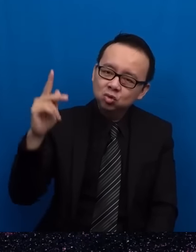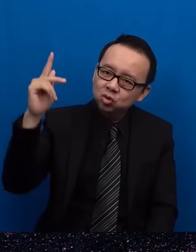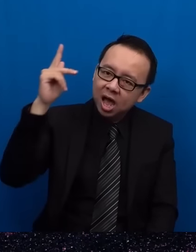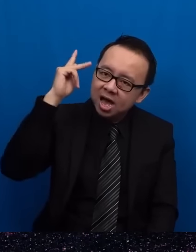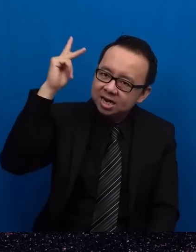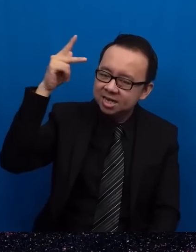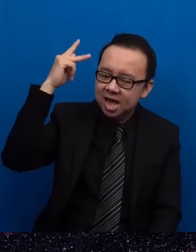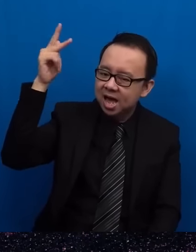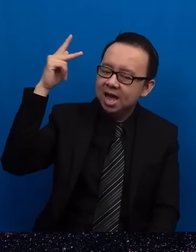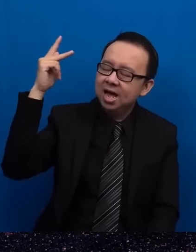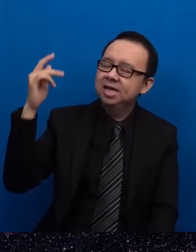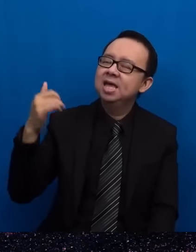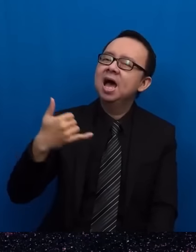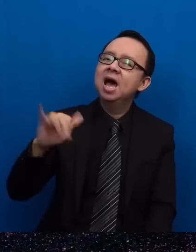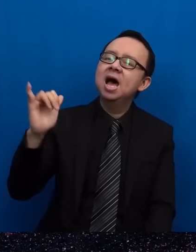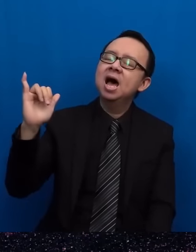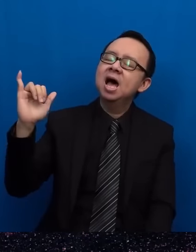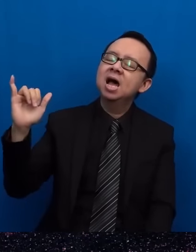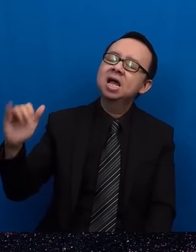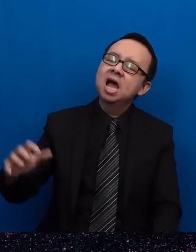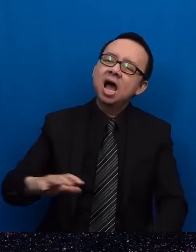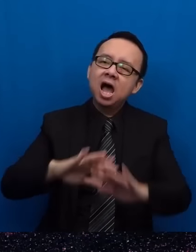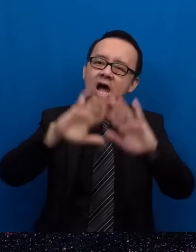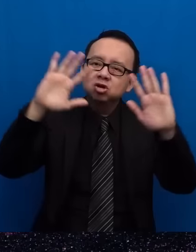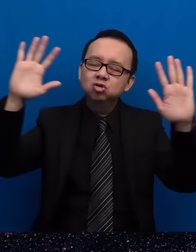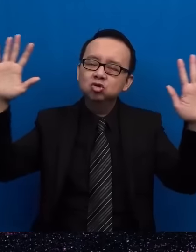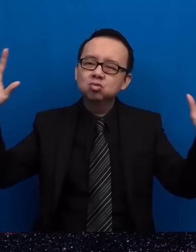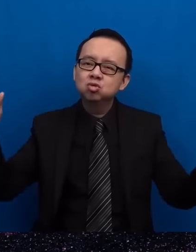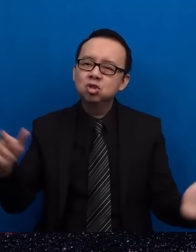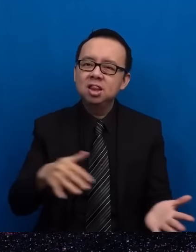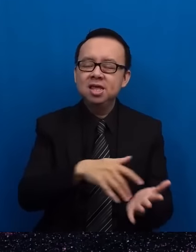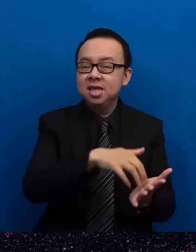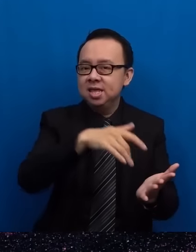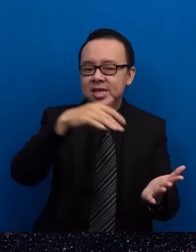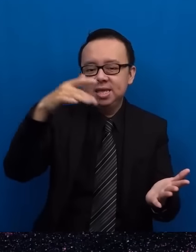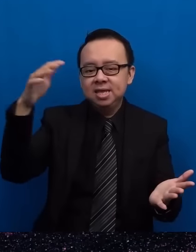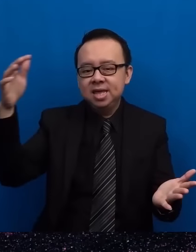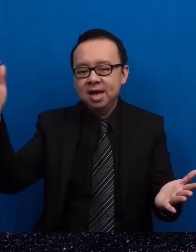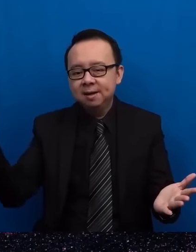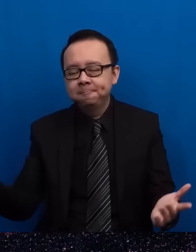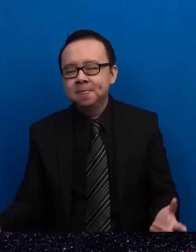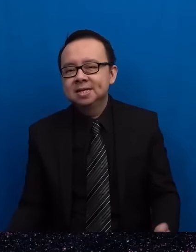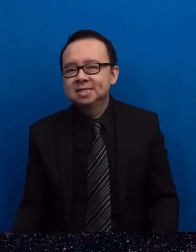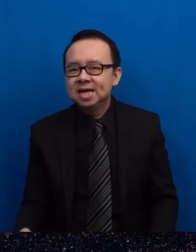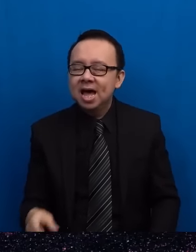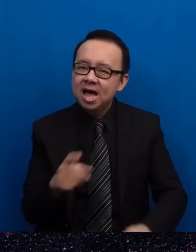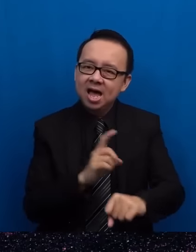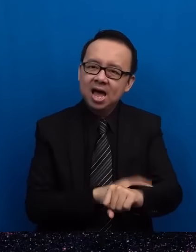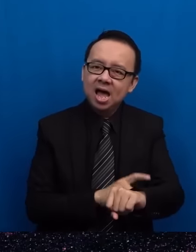suatu karya yang agung mulia.